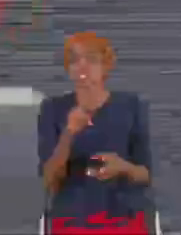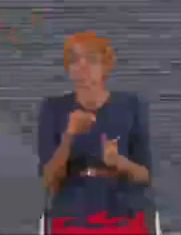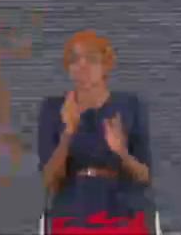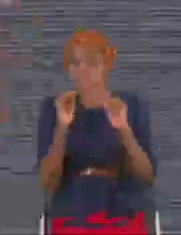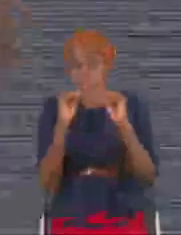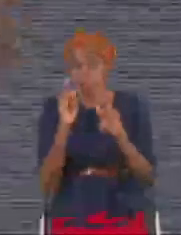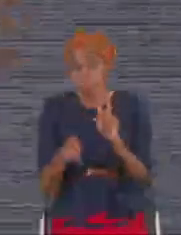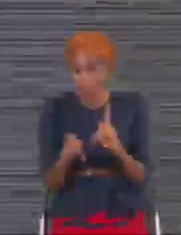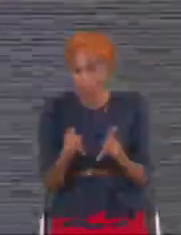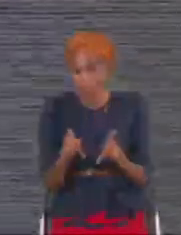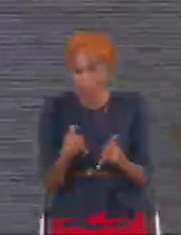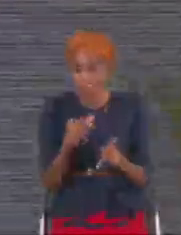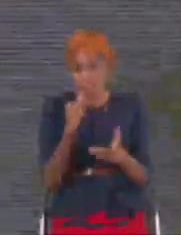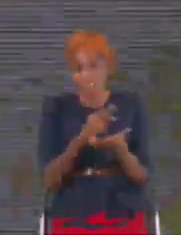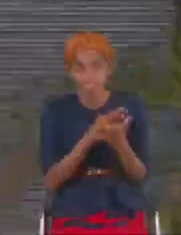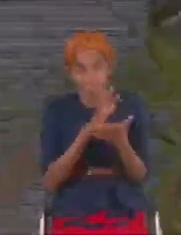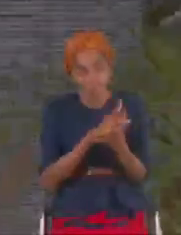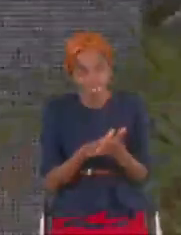enseignes